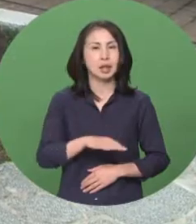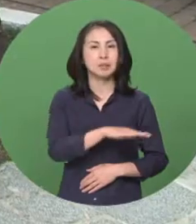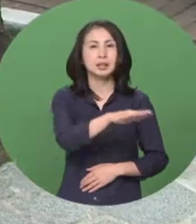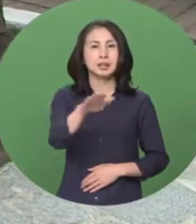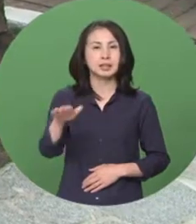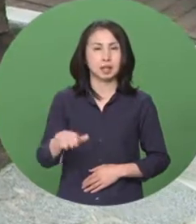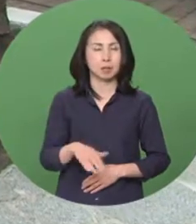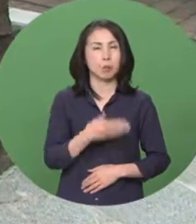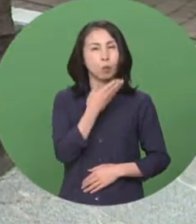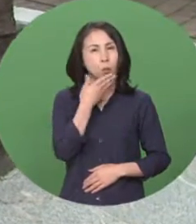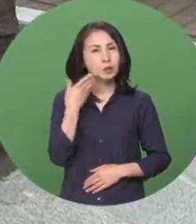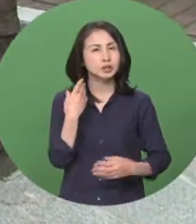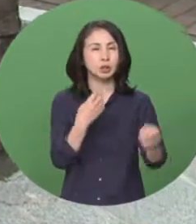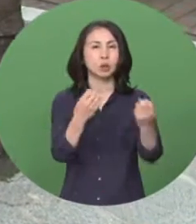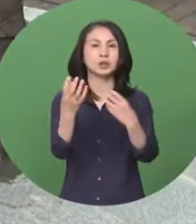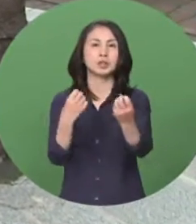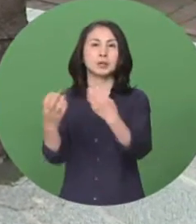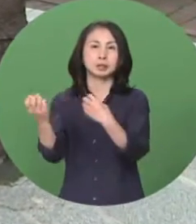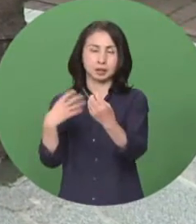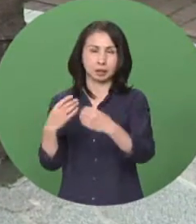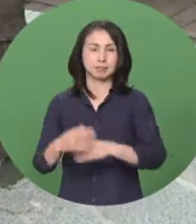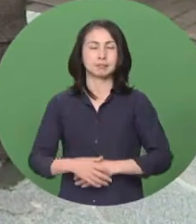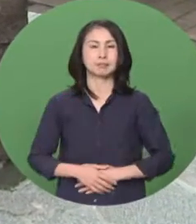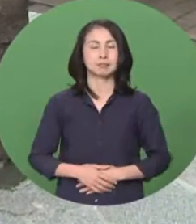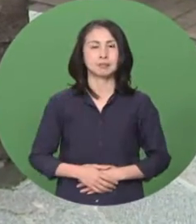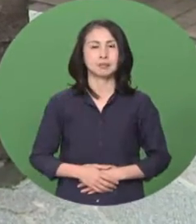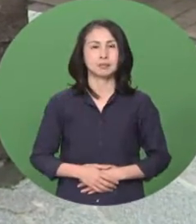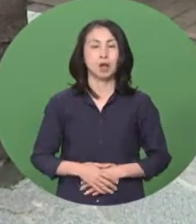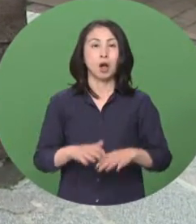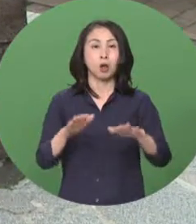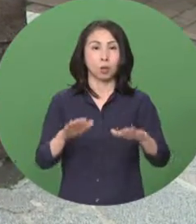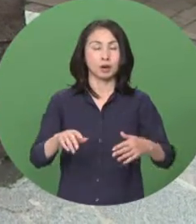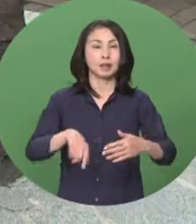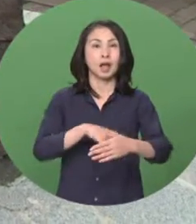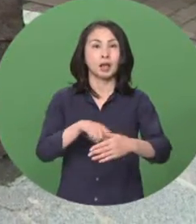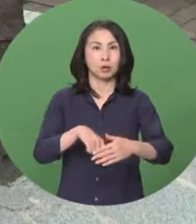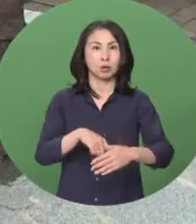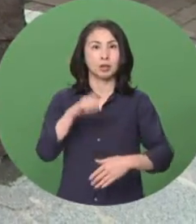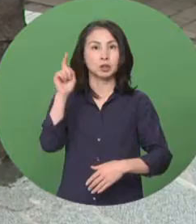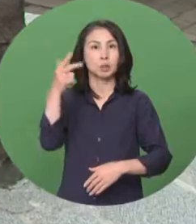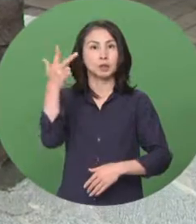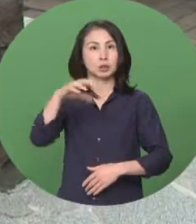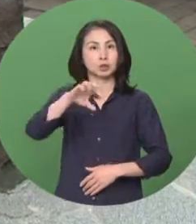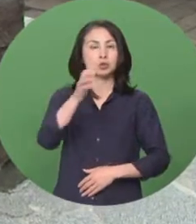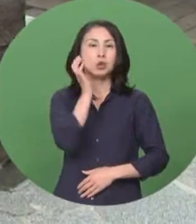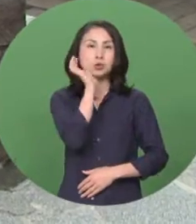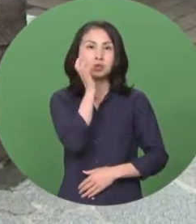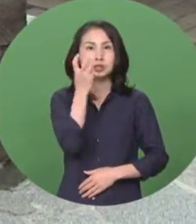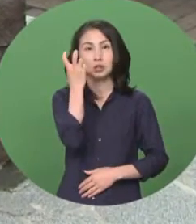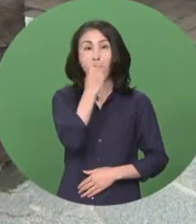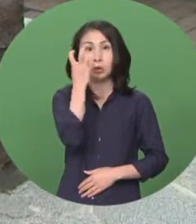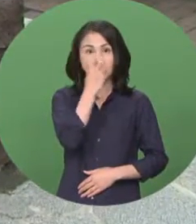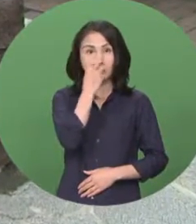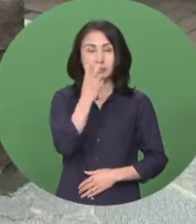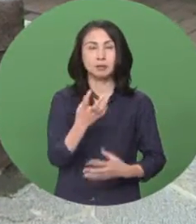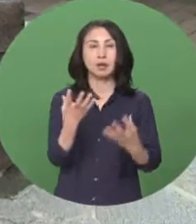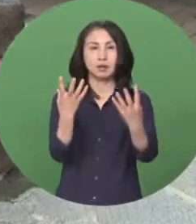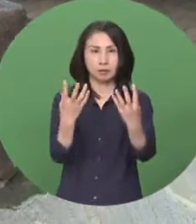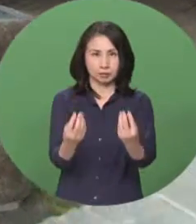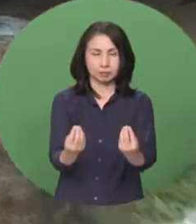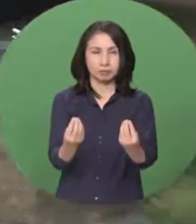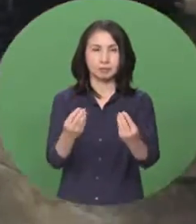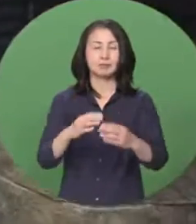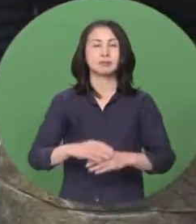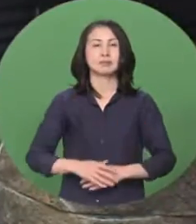味しいという方いらっしゃいましたもんね。さあ、ということで今回のミッション、生駒市の水道水を調査せよ、これにてミッ